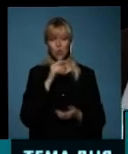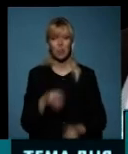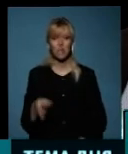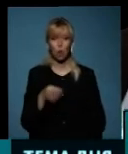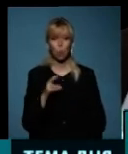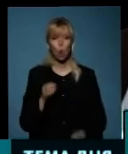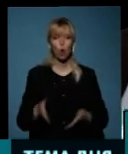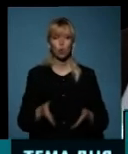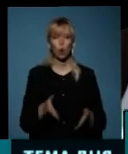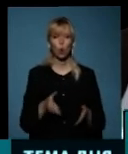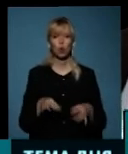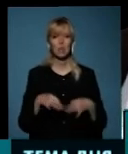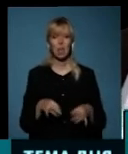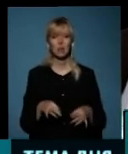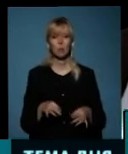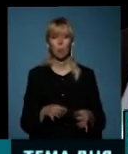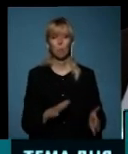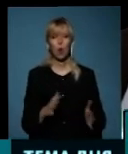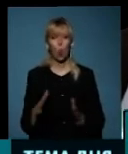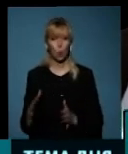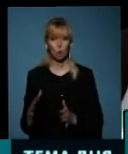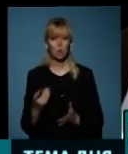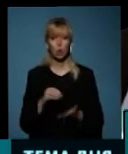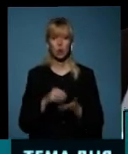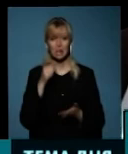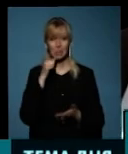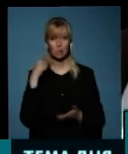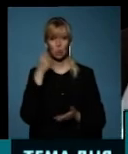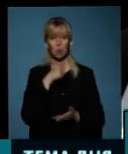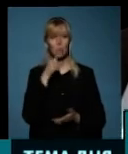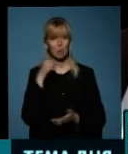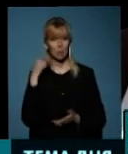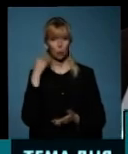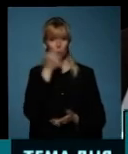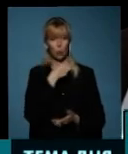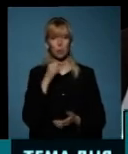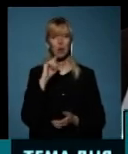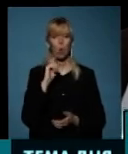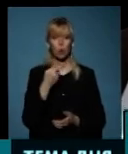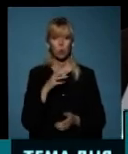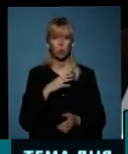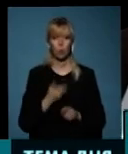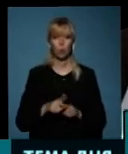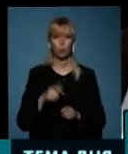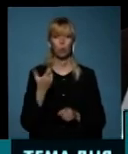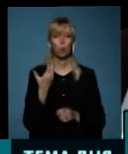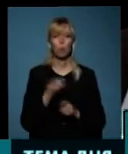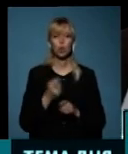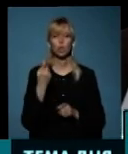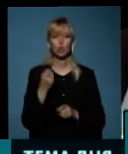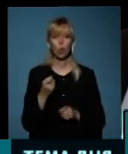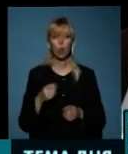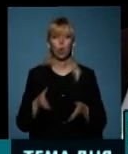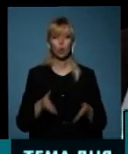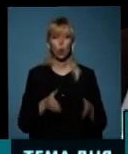області подорожньо-транспортним пригодам, якщо статистика з минулим роком. То в минулому році за рік було більше 100